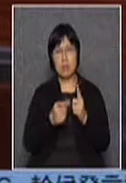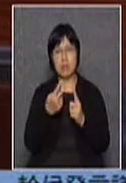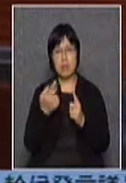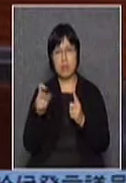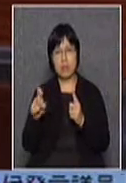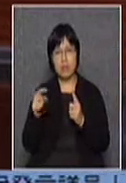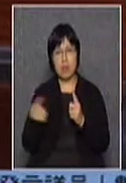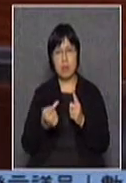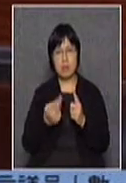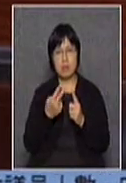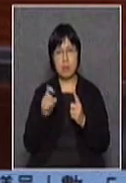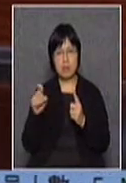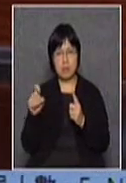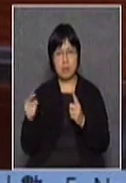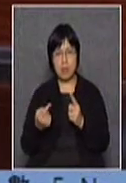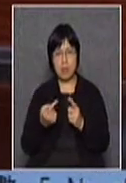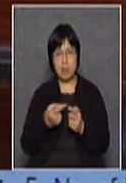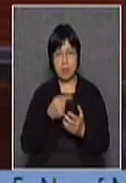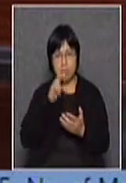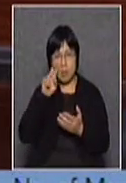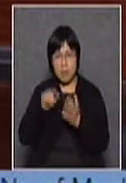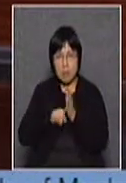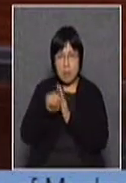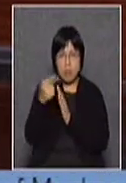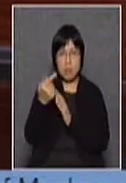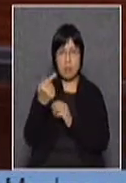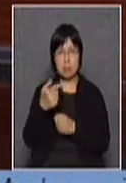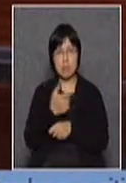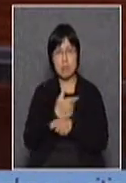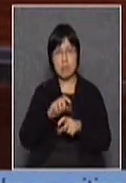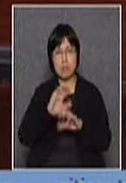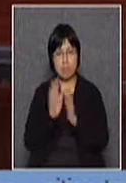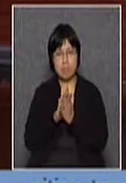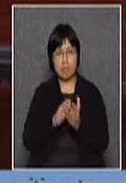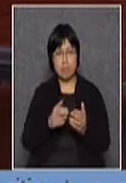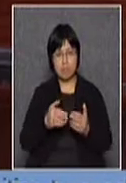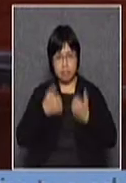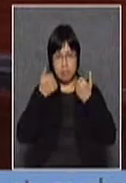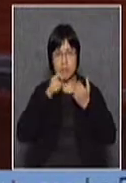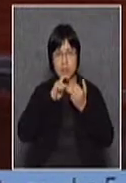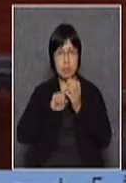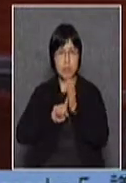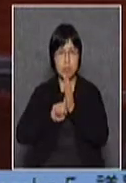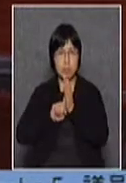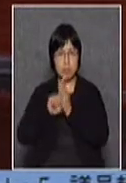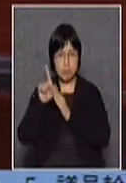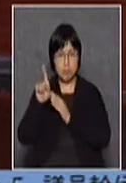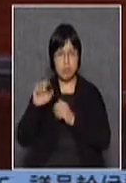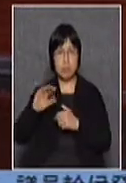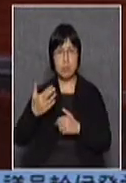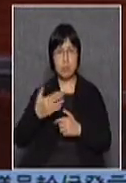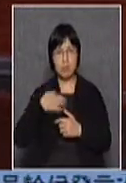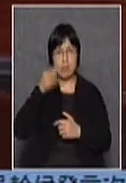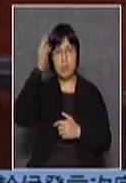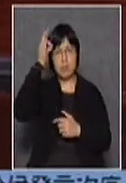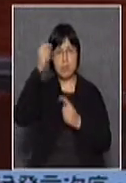129萬，都係一個顯著嘅增幅。即係話你個經濟整體有得益、有增長，但係嗰個嘅貧